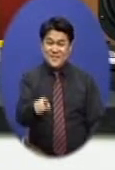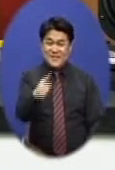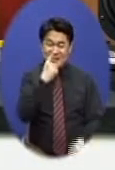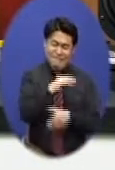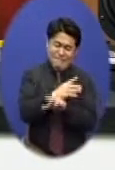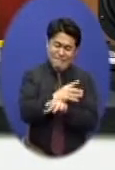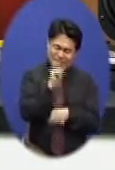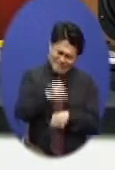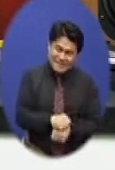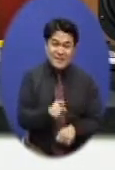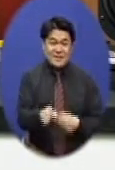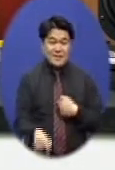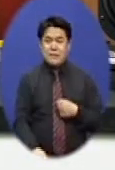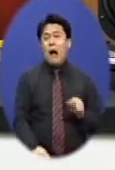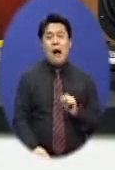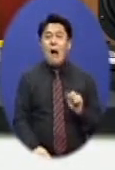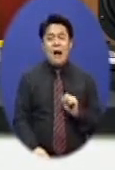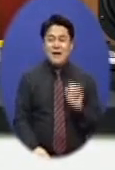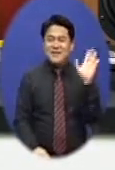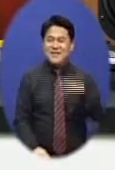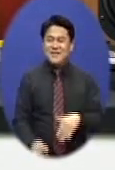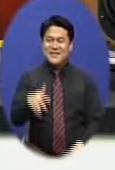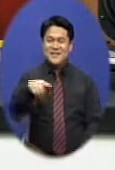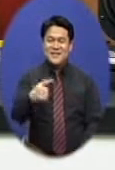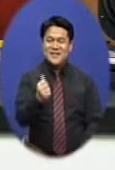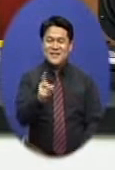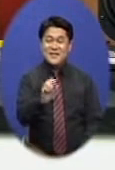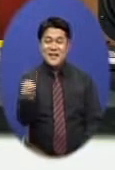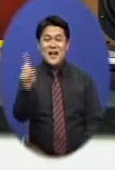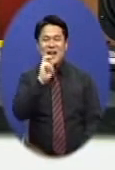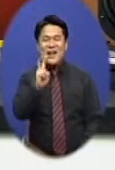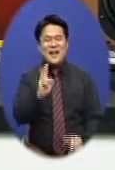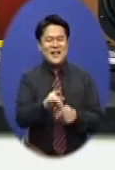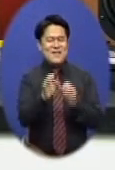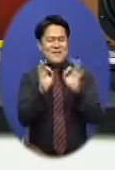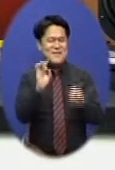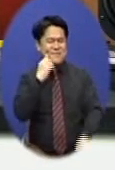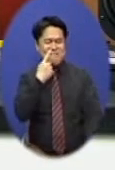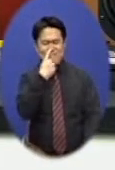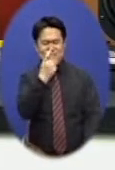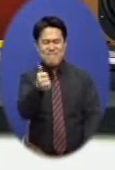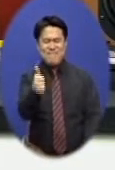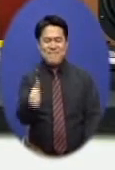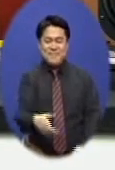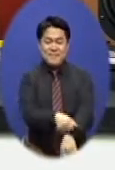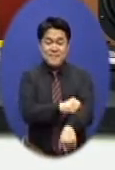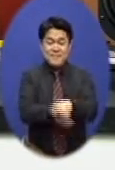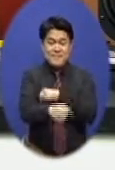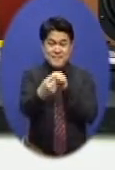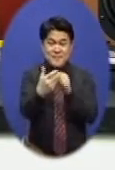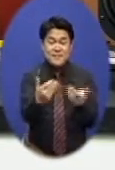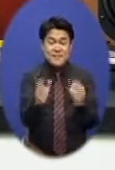개구쟁이. 네. 신양아 할 때 아유 너무 이뻐. 네 멋있어요. 어머니 네. 그 본격적으로 잠깐